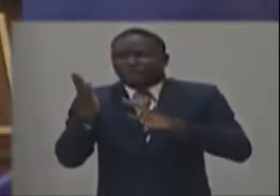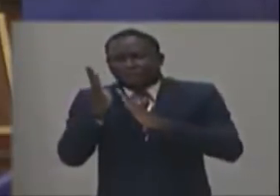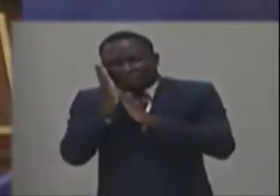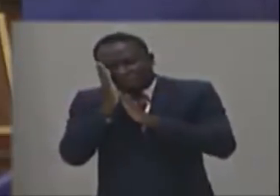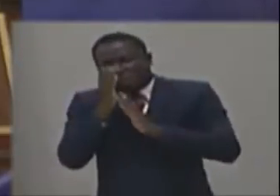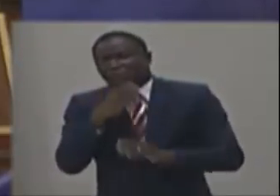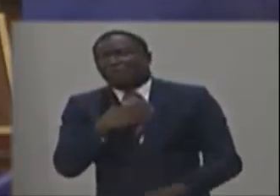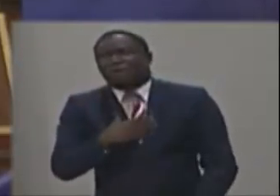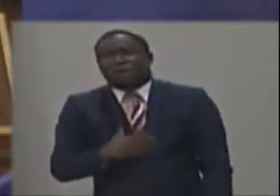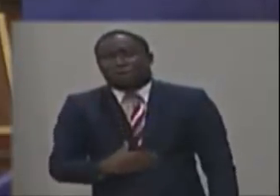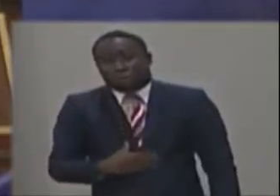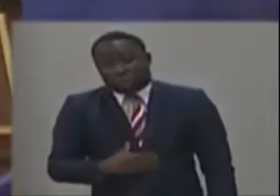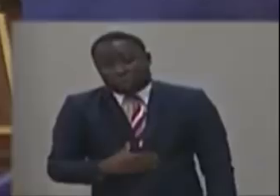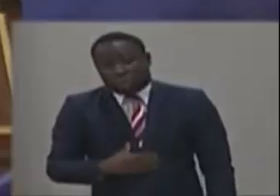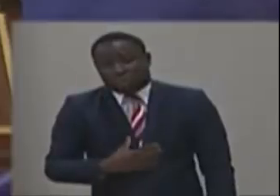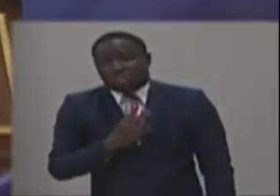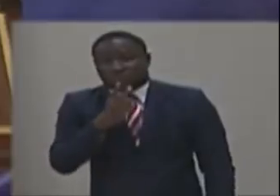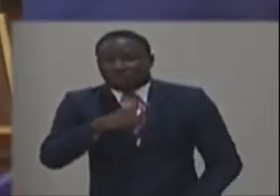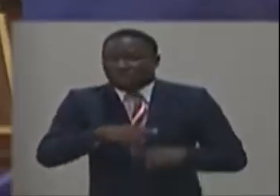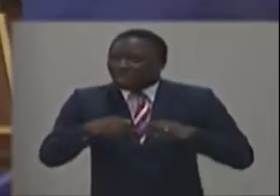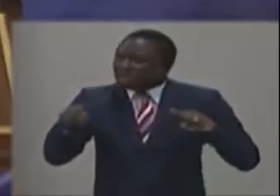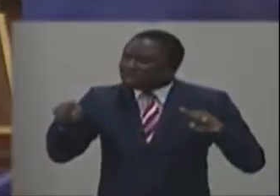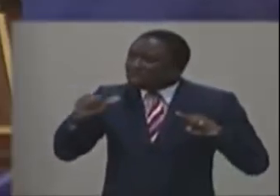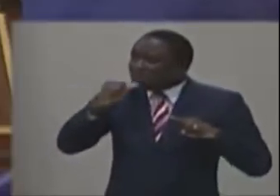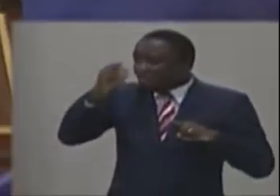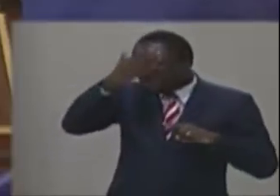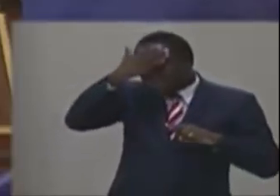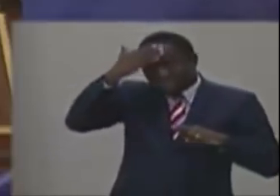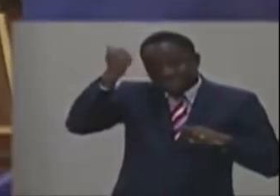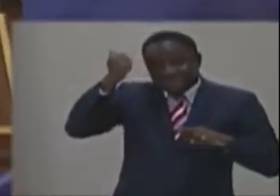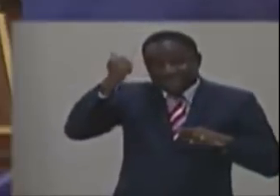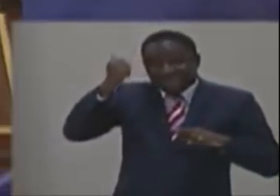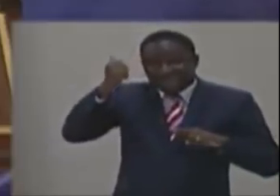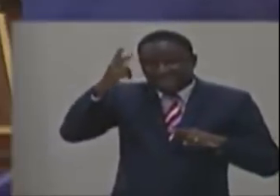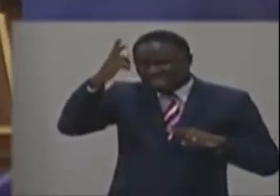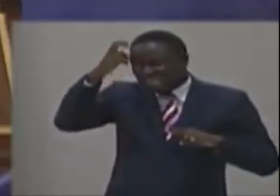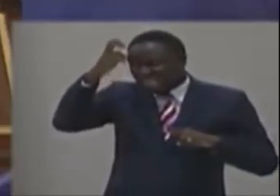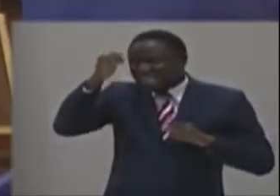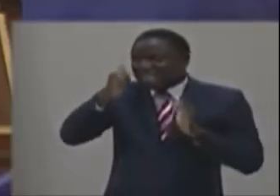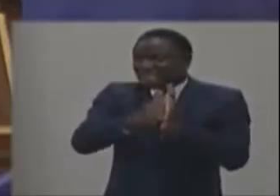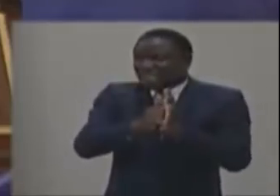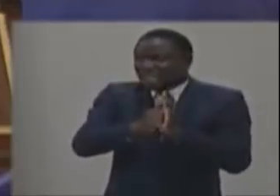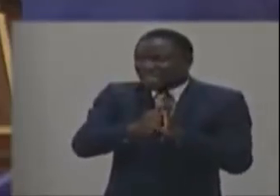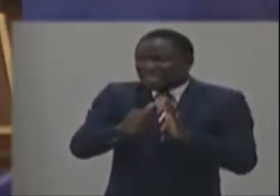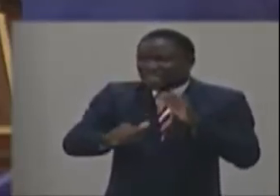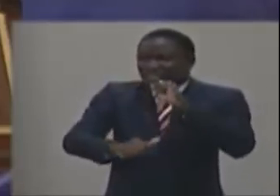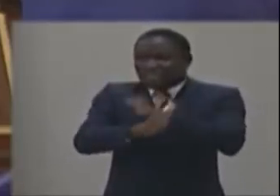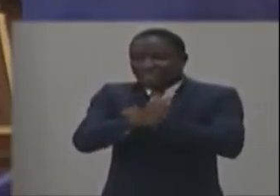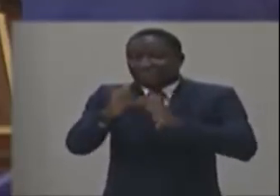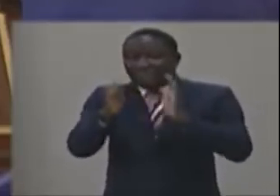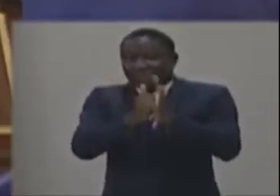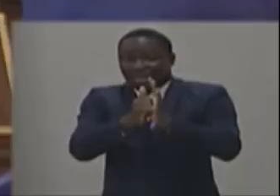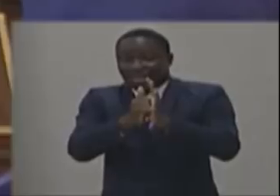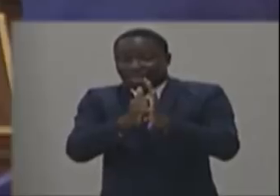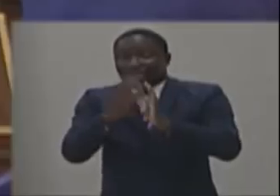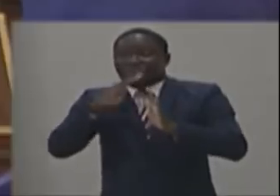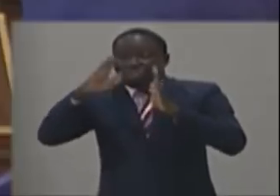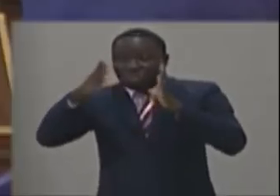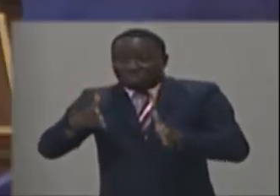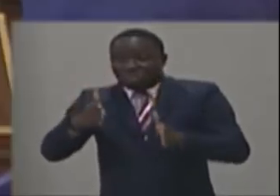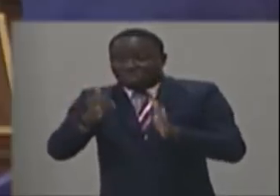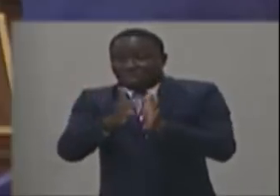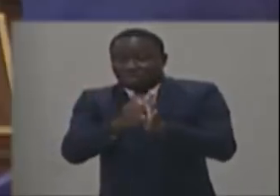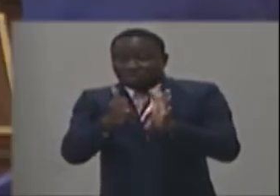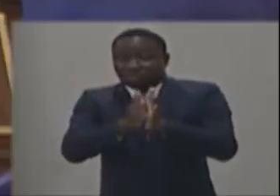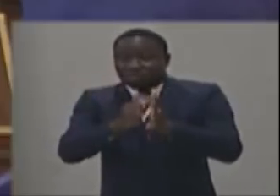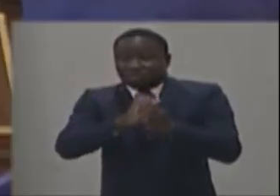dormi fond bas. Mais, pas oublier, démon ça, assassin ça, criminel ça, assaillant